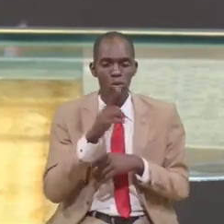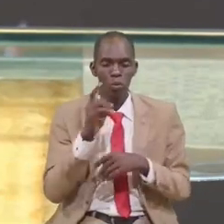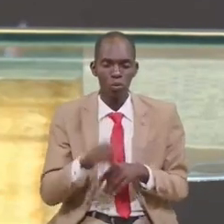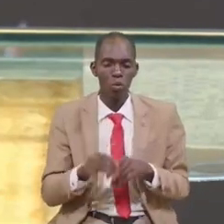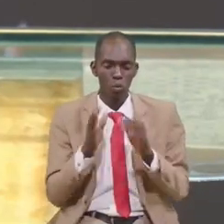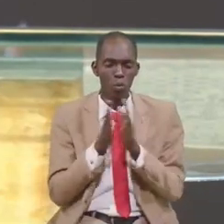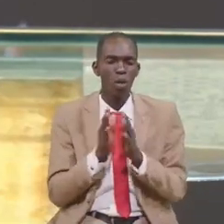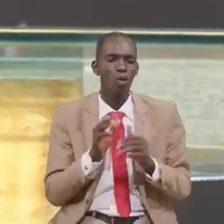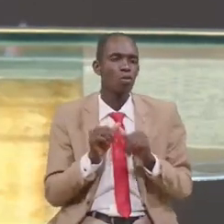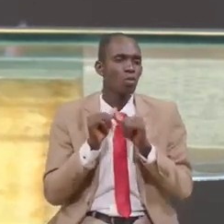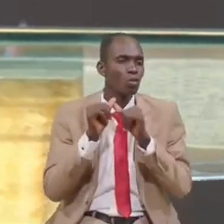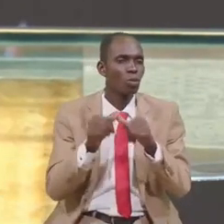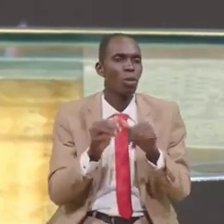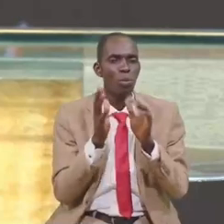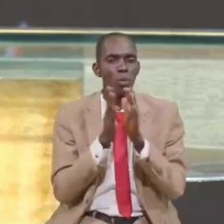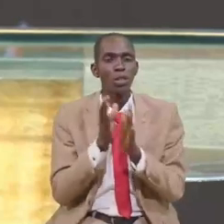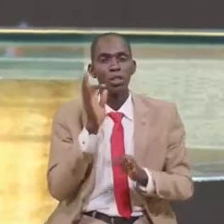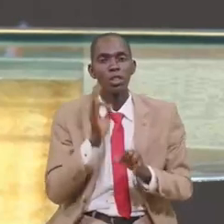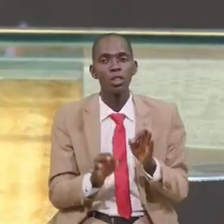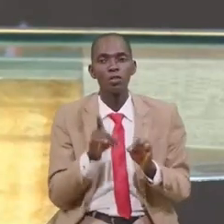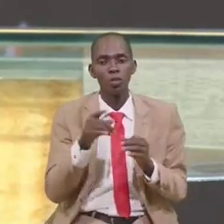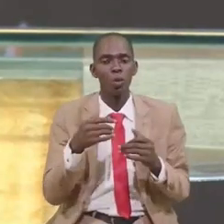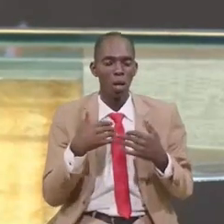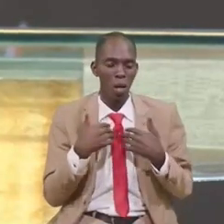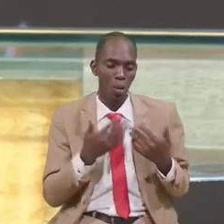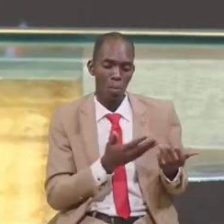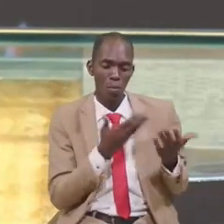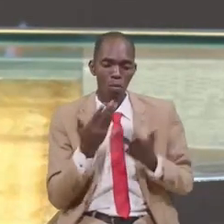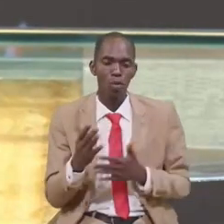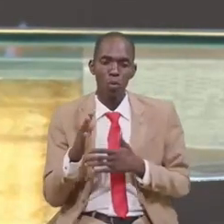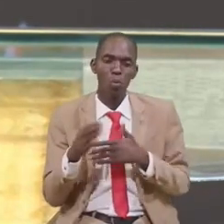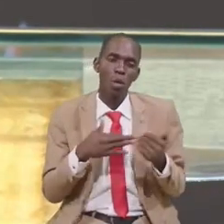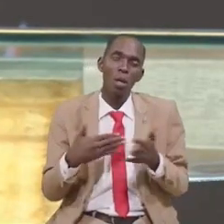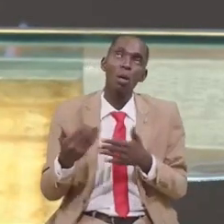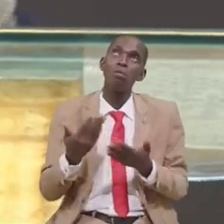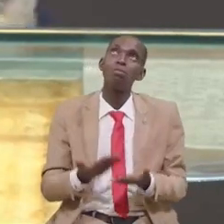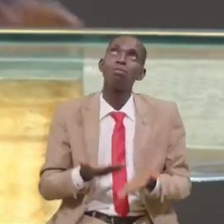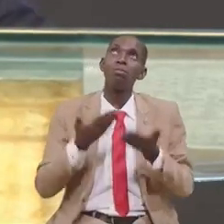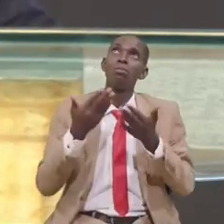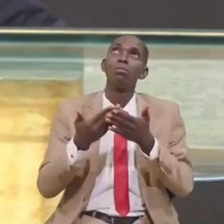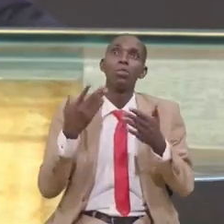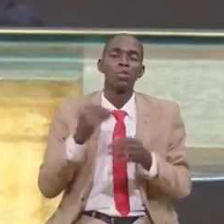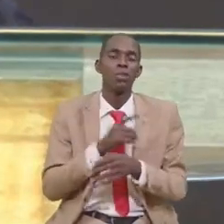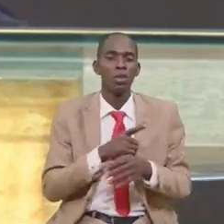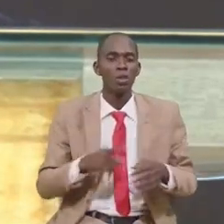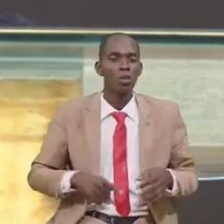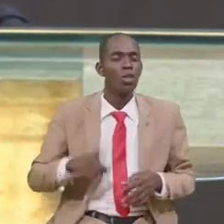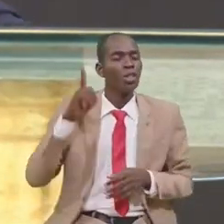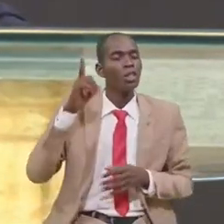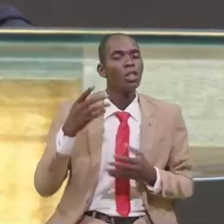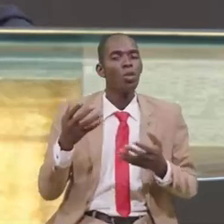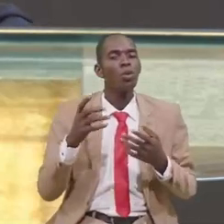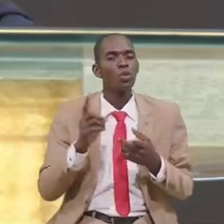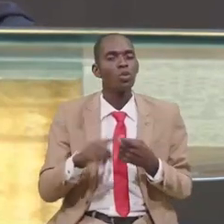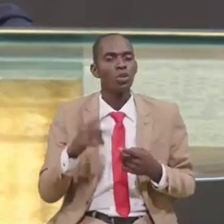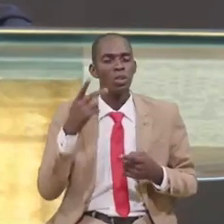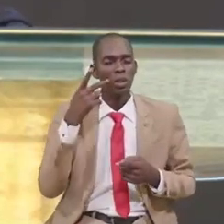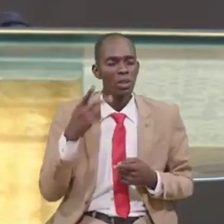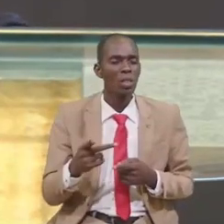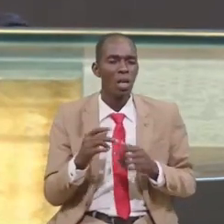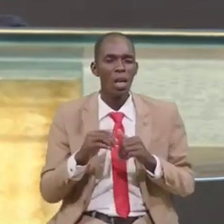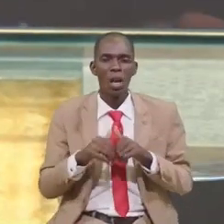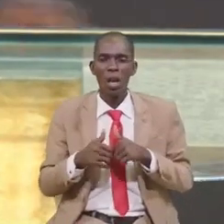m'importune. Alors, tu as amené le problème au Seigneur. Si ce n'est pas encore réglé, tu vas vouloir, le Seigneur va vouloir